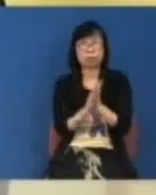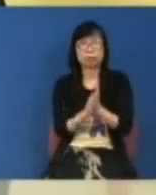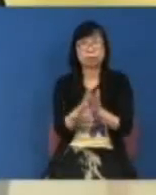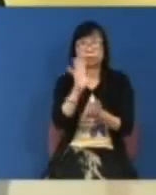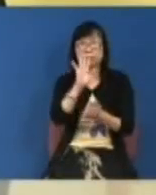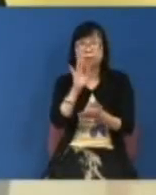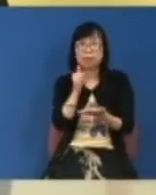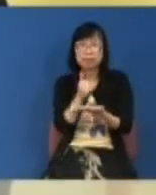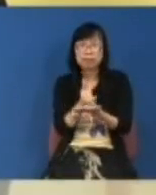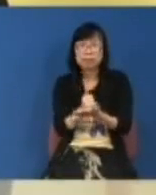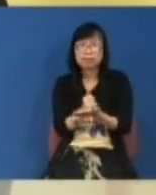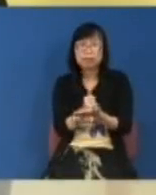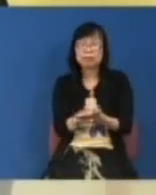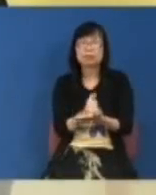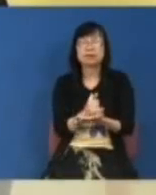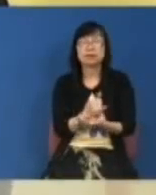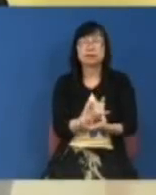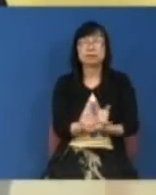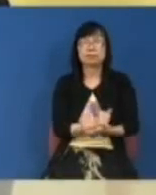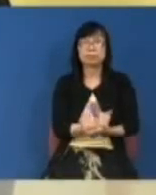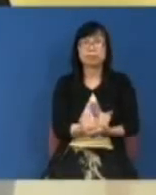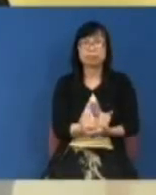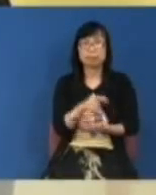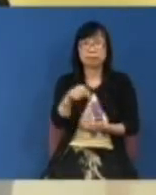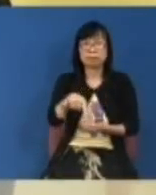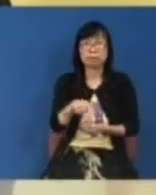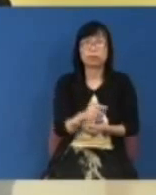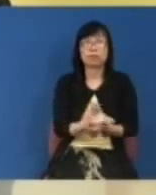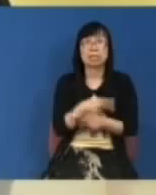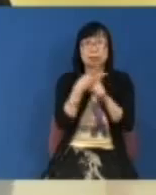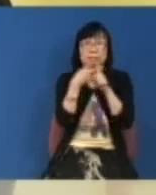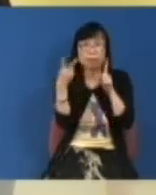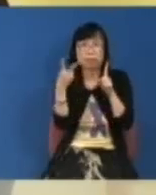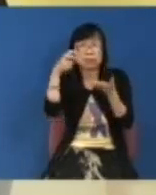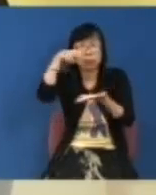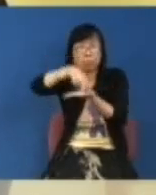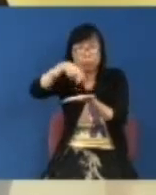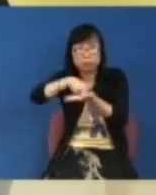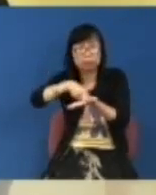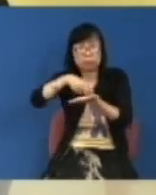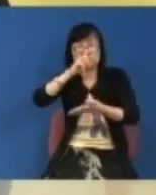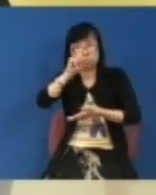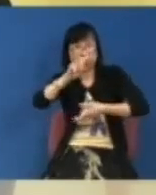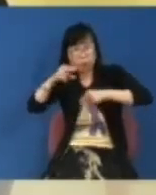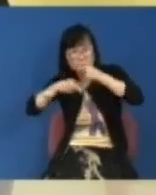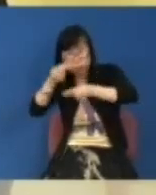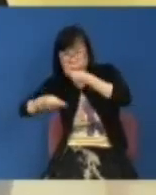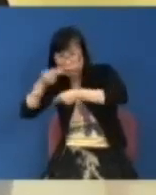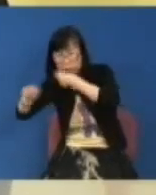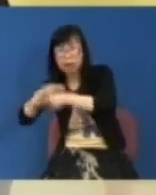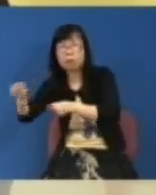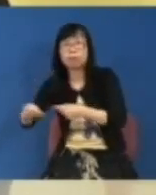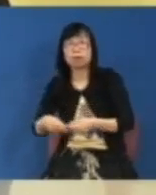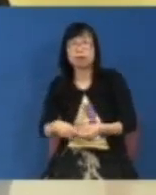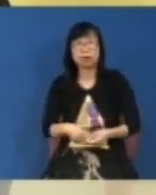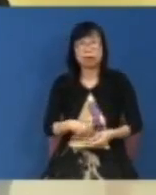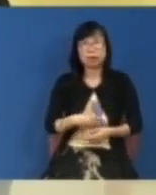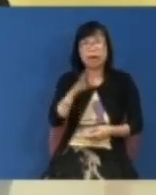間行神道，不是去到民間，他怎樣十二使徒啊？他怎樣傳教啊？他怎樣感召聖保羅